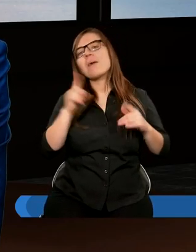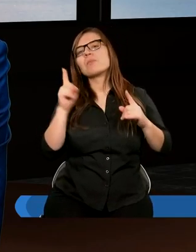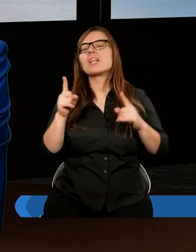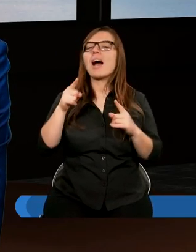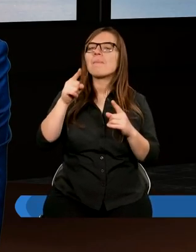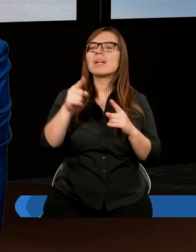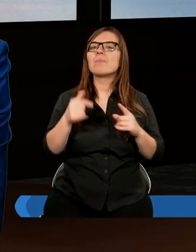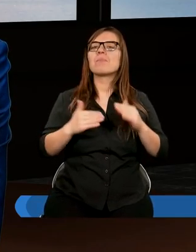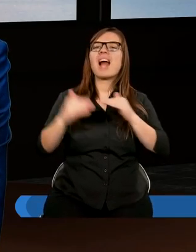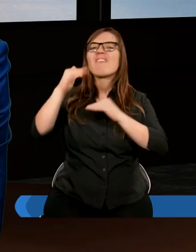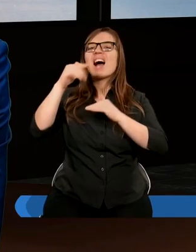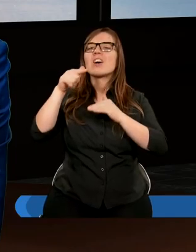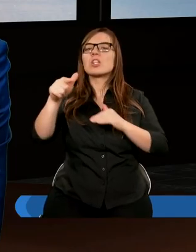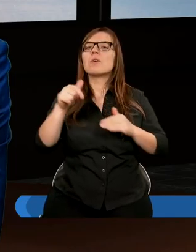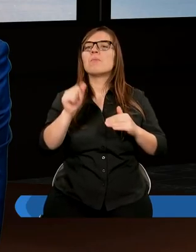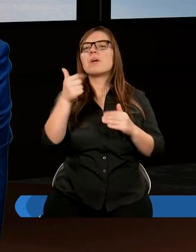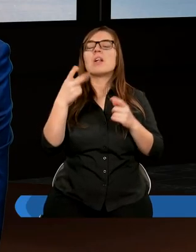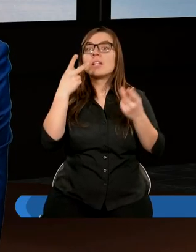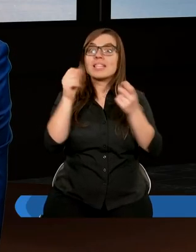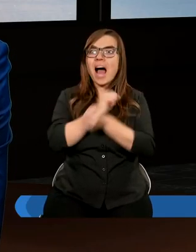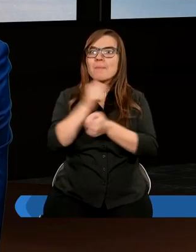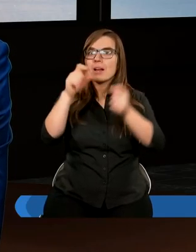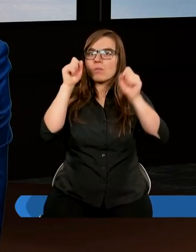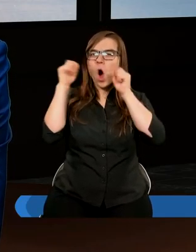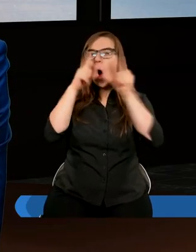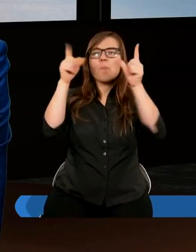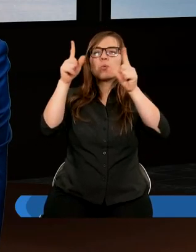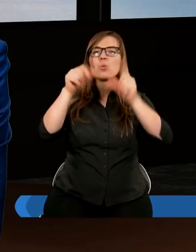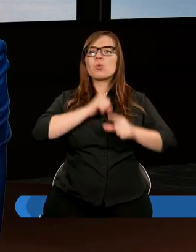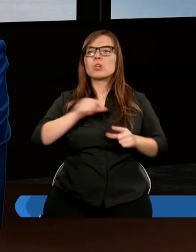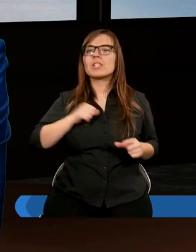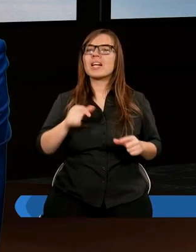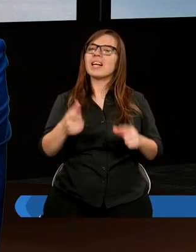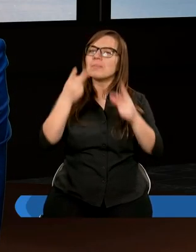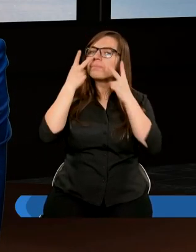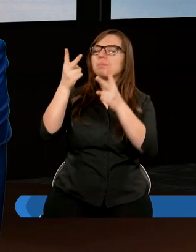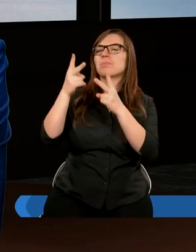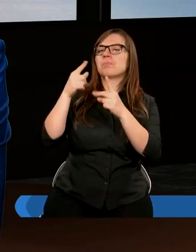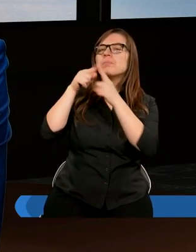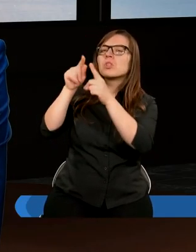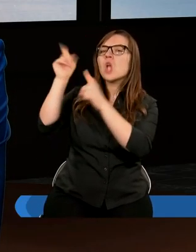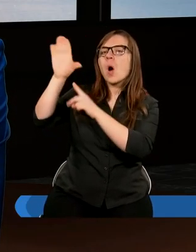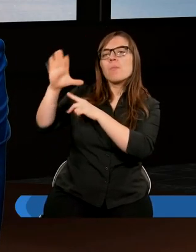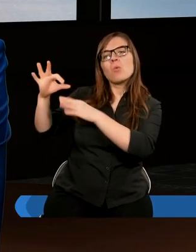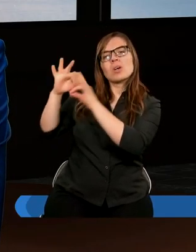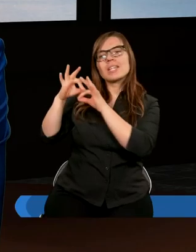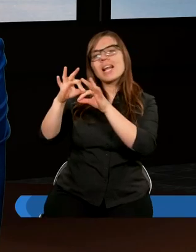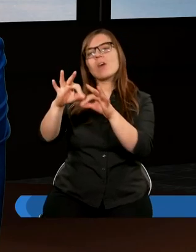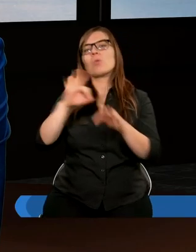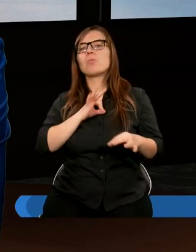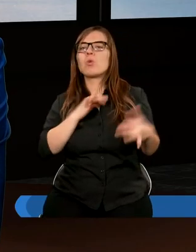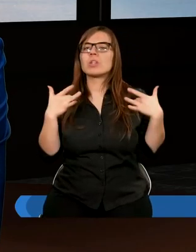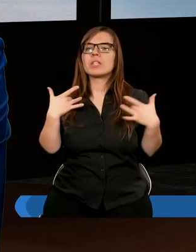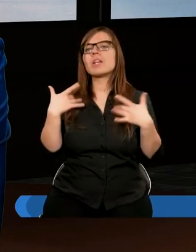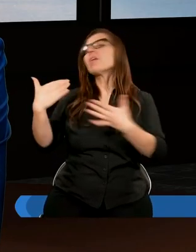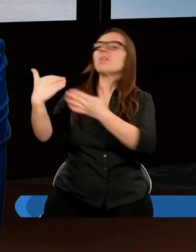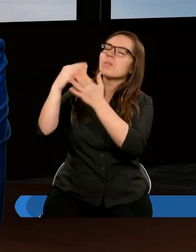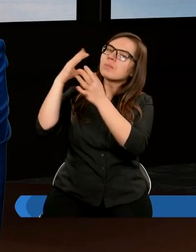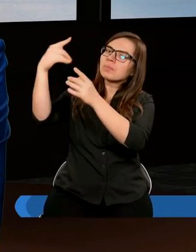to, prawda? I zamiast otworzyć oczy, czy też będąc Bogiem, to Bóg nam często otwiera oczy, bo często na